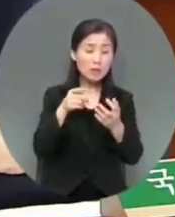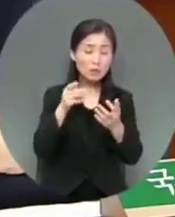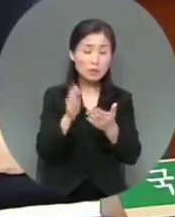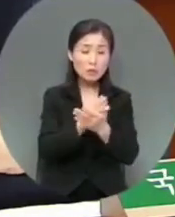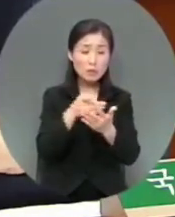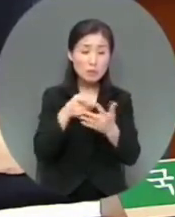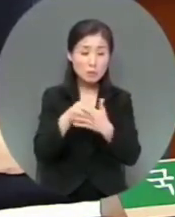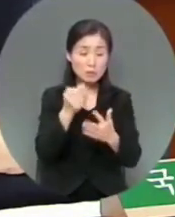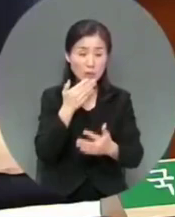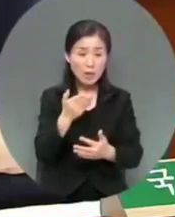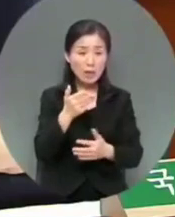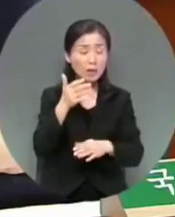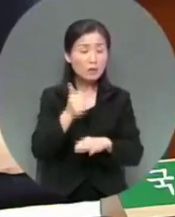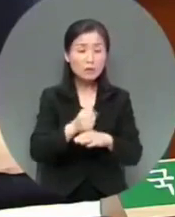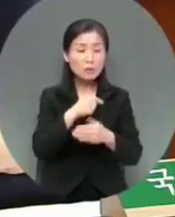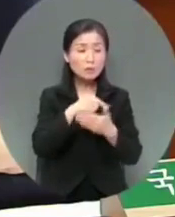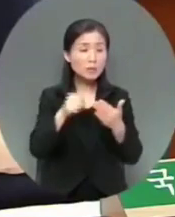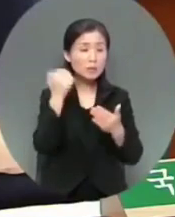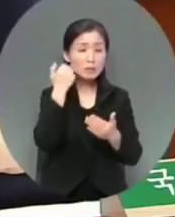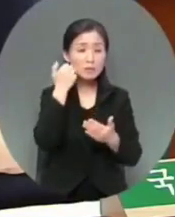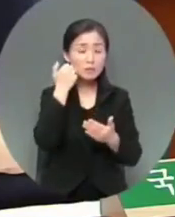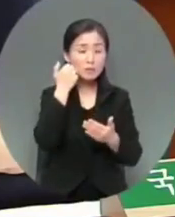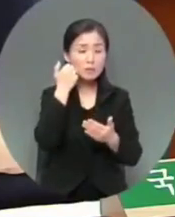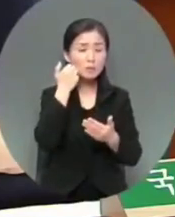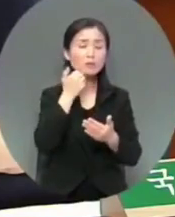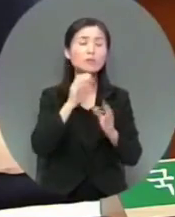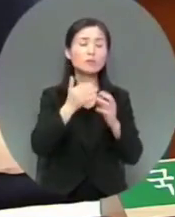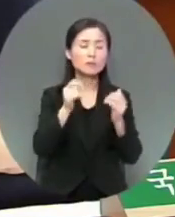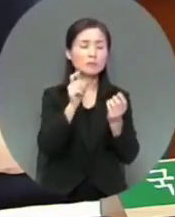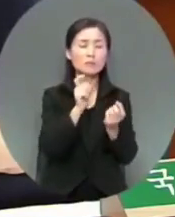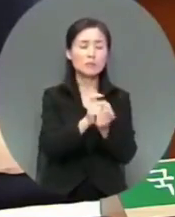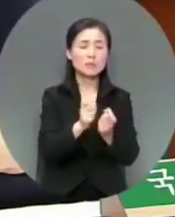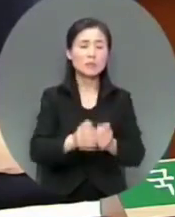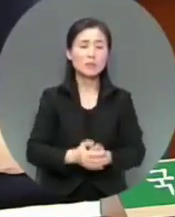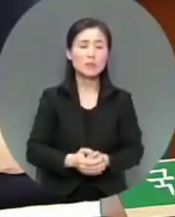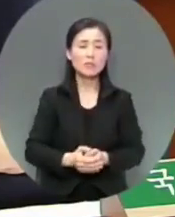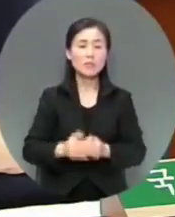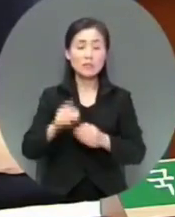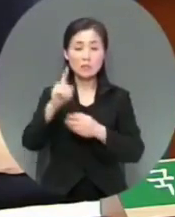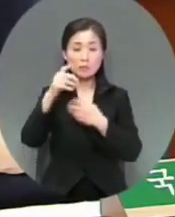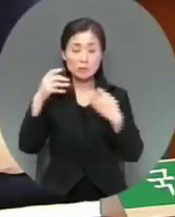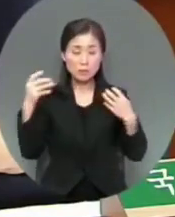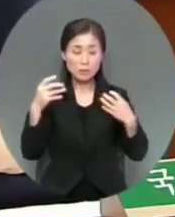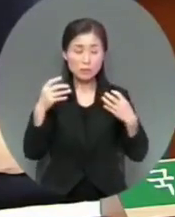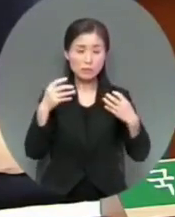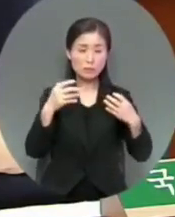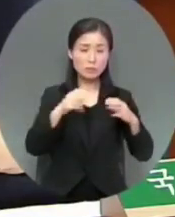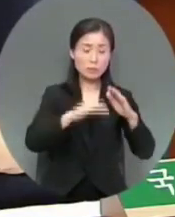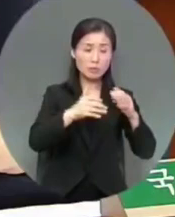목이 되는 거죠. 그래서 정부나 지자체, 공공기관처럼 국민이